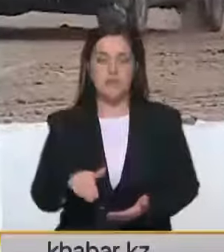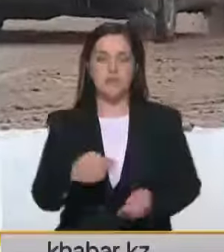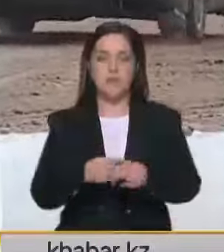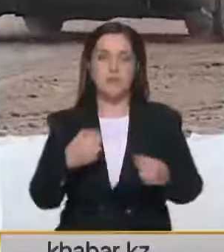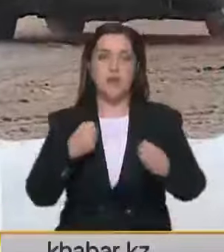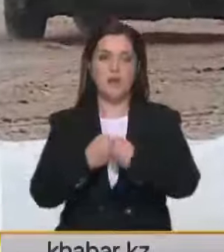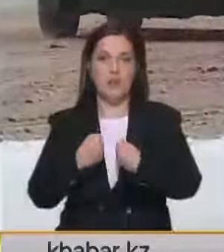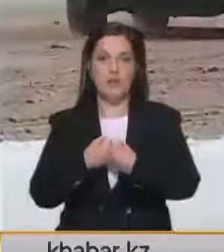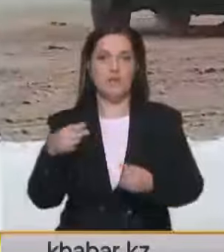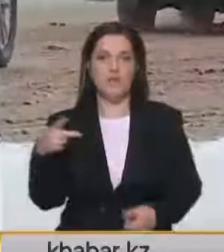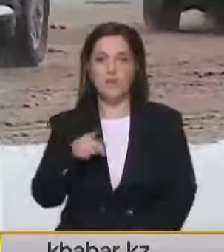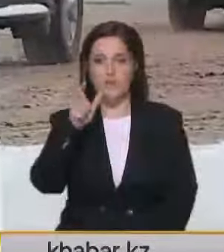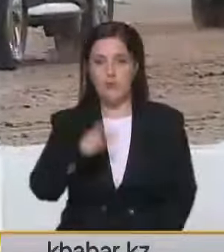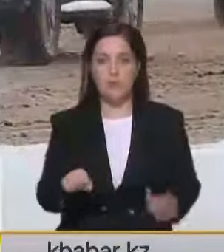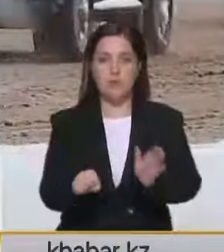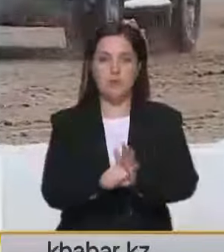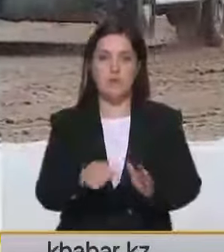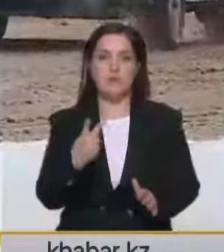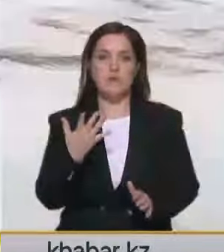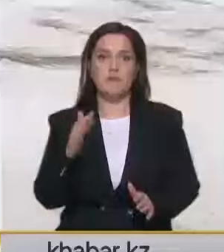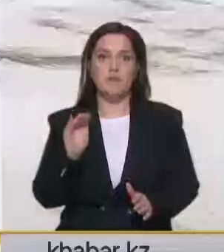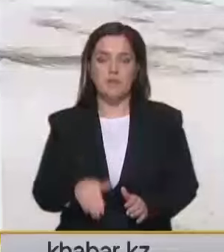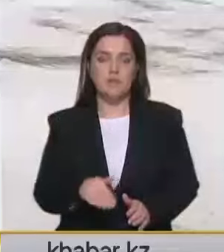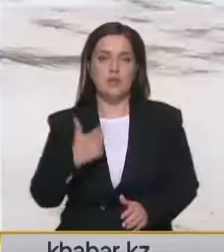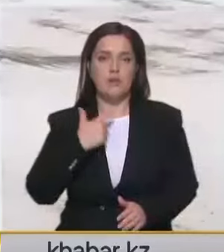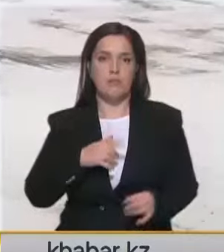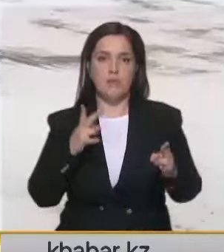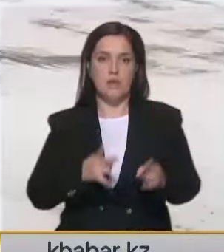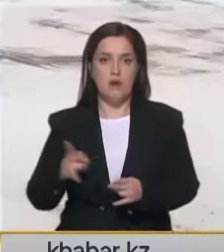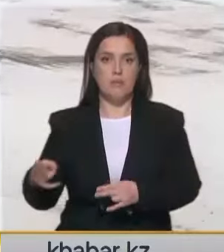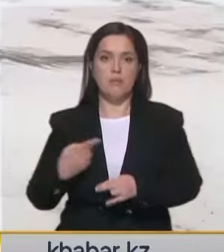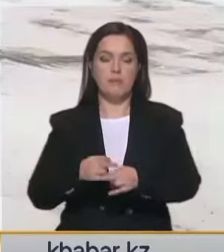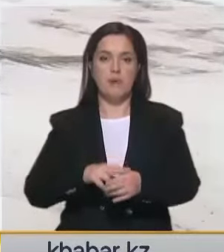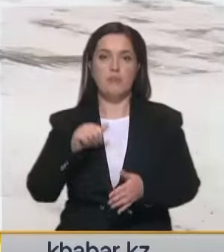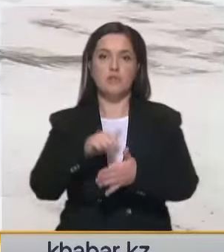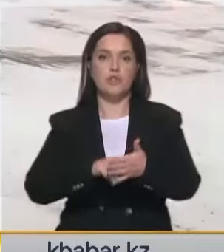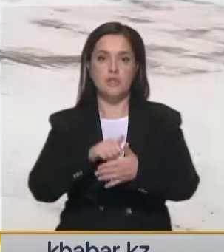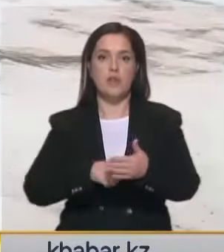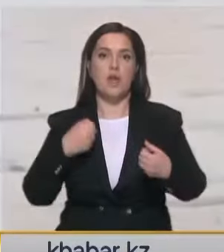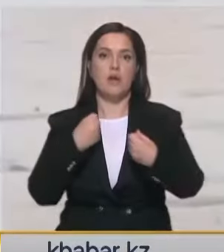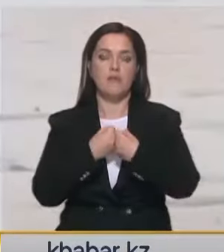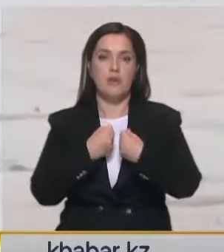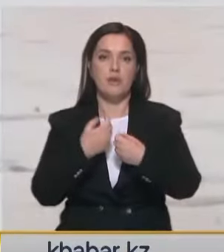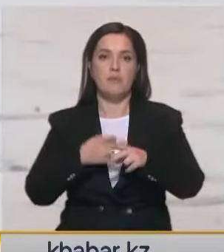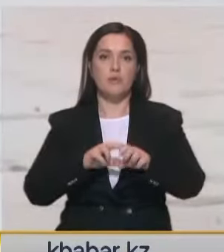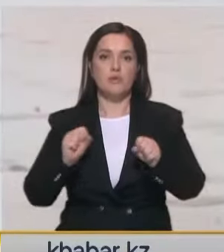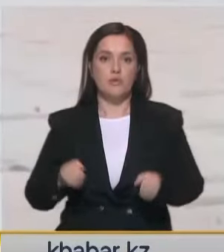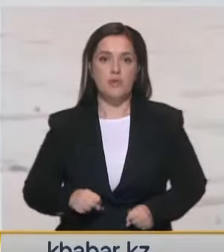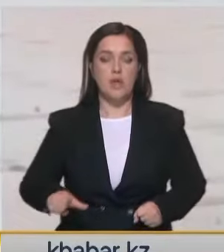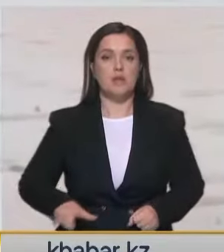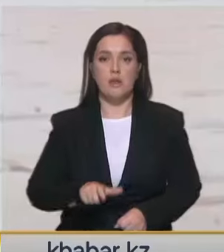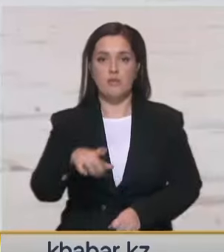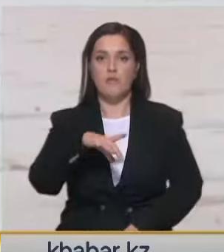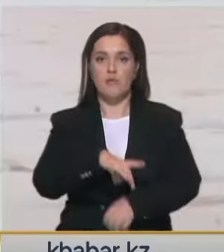22 тысяч ДТП. 2 тысячи человек погибли и больше 25 тысяч получили травмы. Основная причина аварии – превышение скорости. Всего